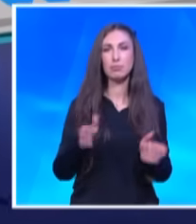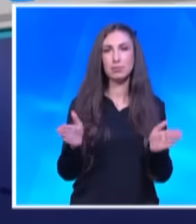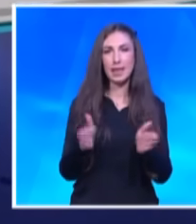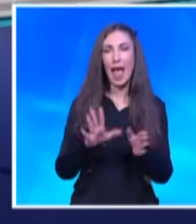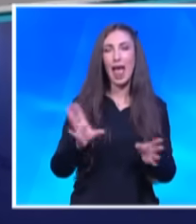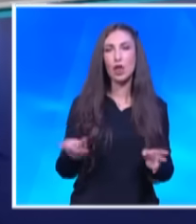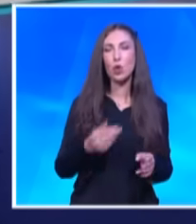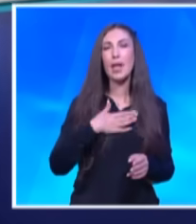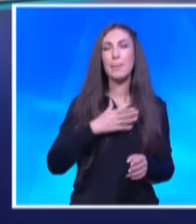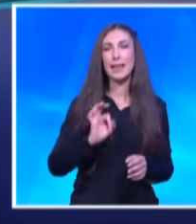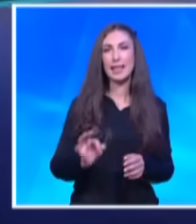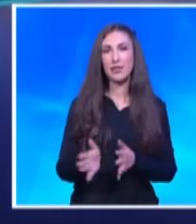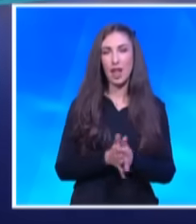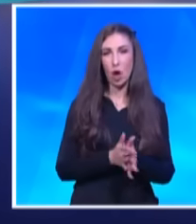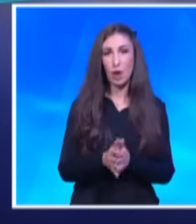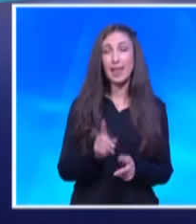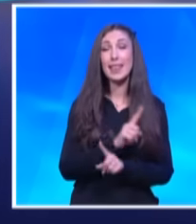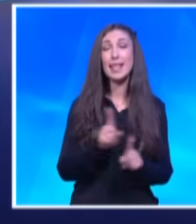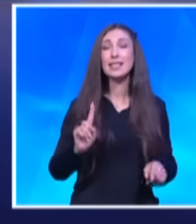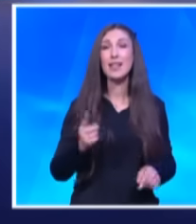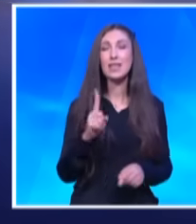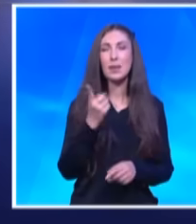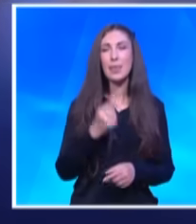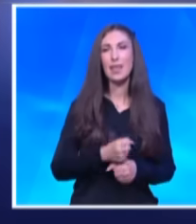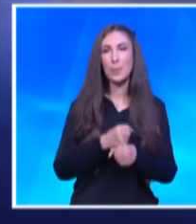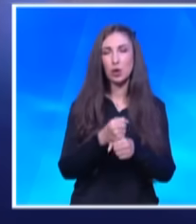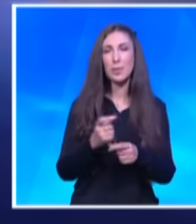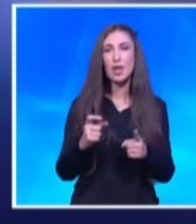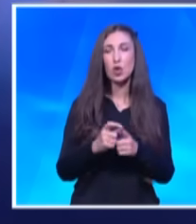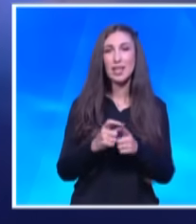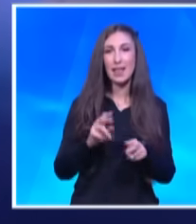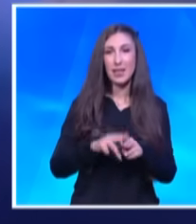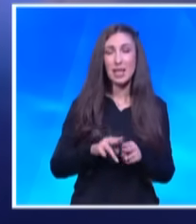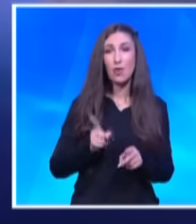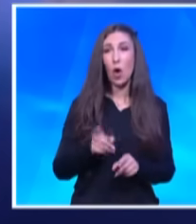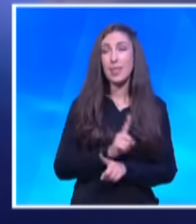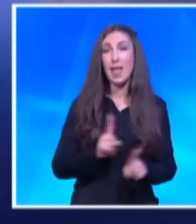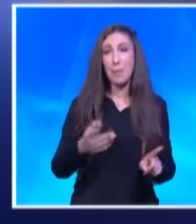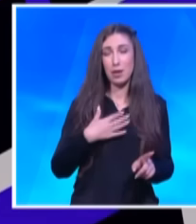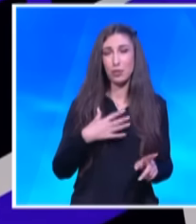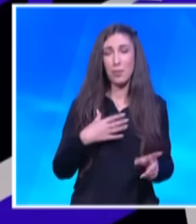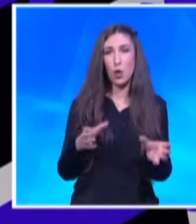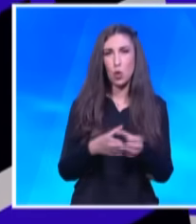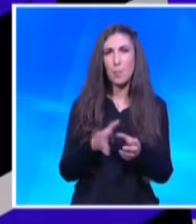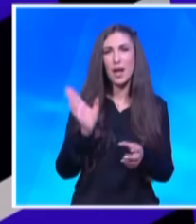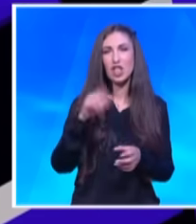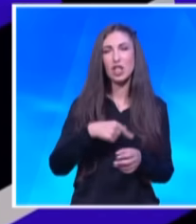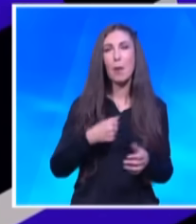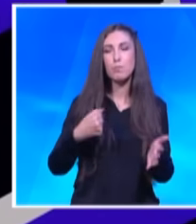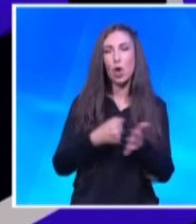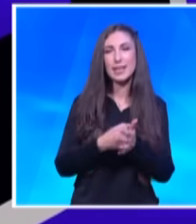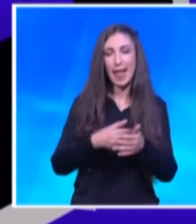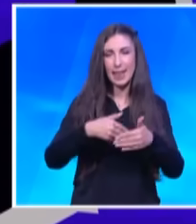с групата на Има такъв народ. А независимият депутат Радостин Василев, който няма своя група, ще седне на последния